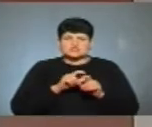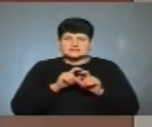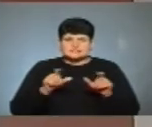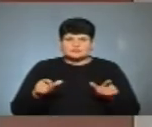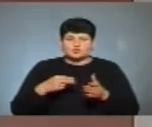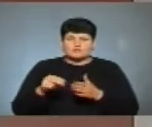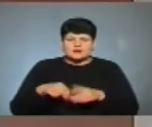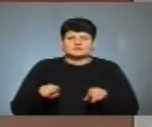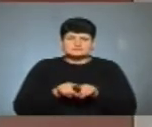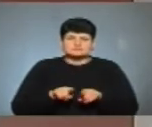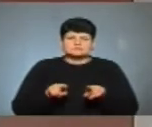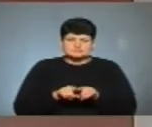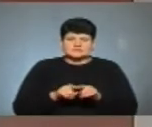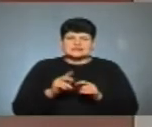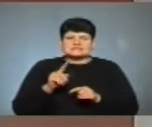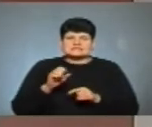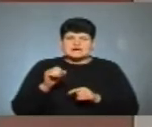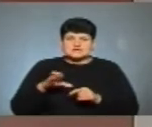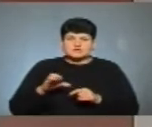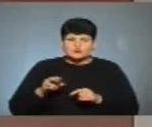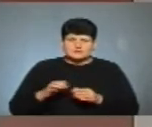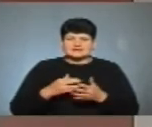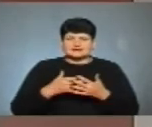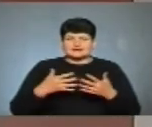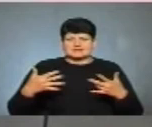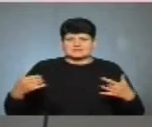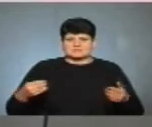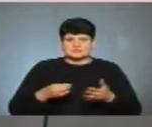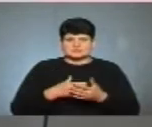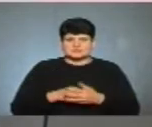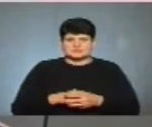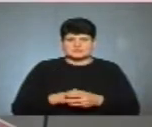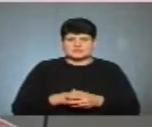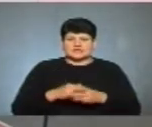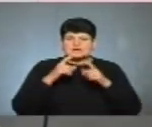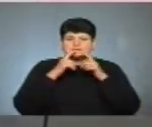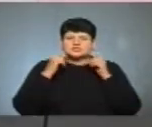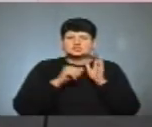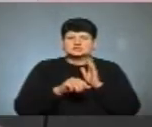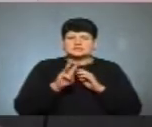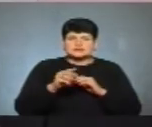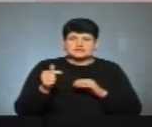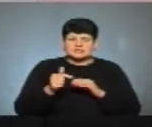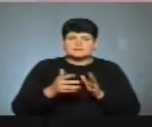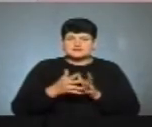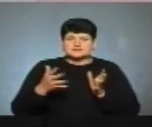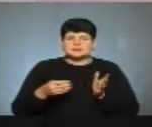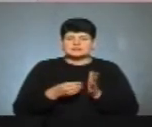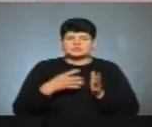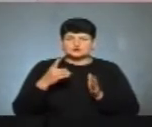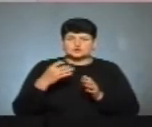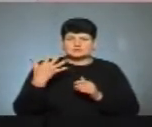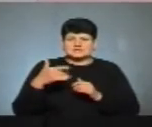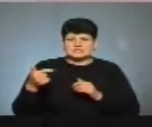купували одні і ті ж засоби за різними цінами. Респіратор 63 гривні і максимальна ціна